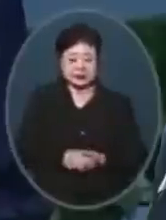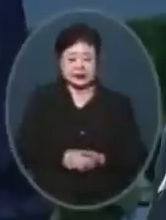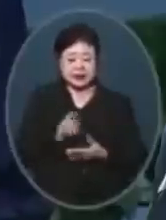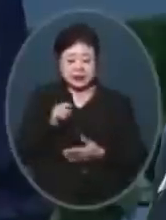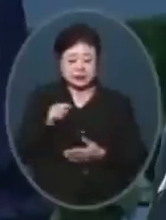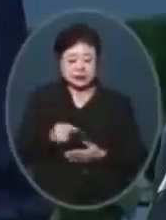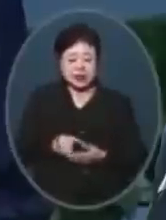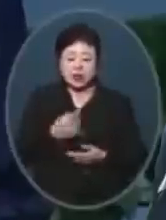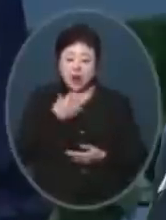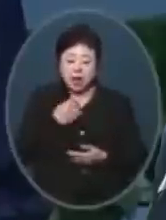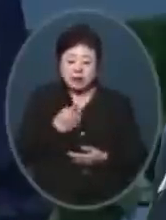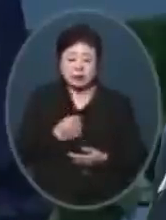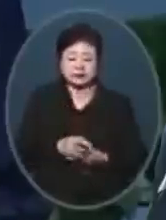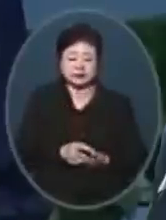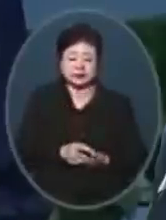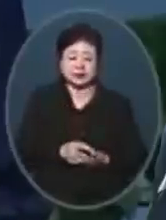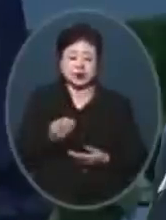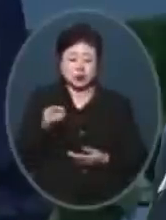떠나고 아브라함은